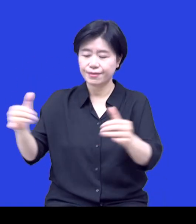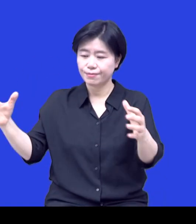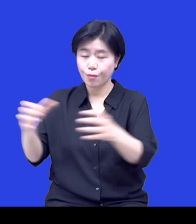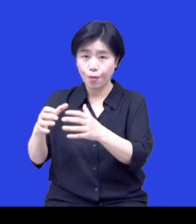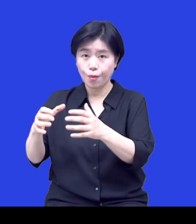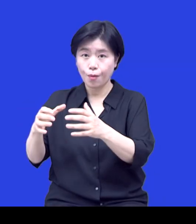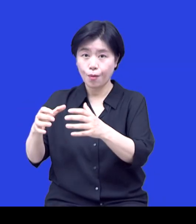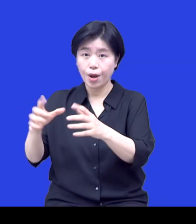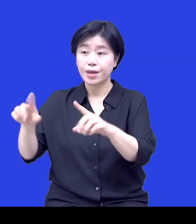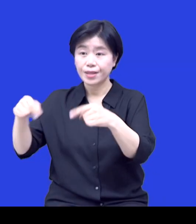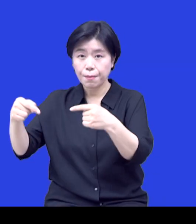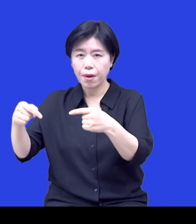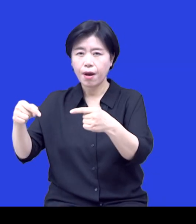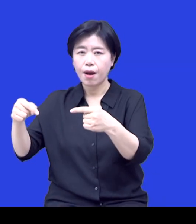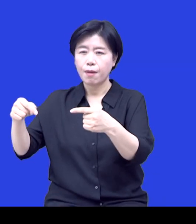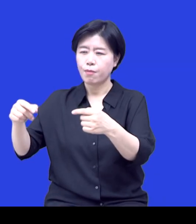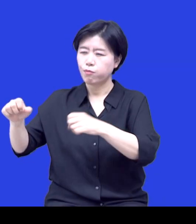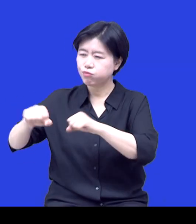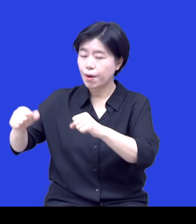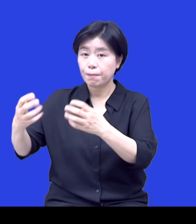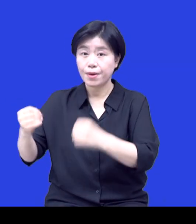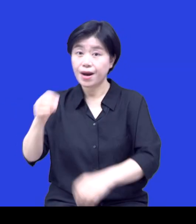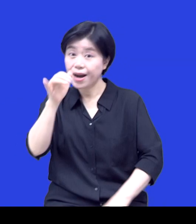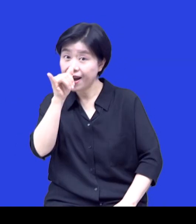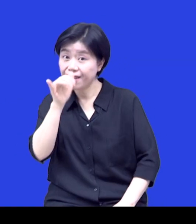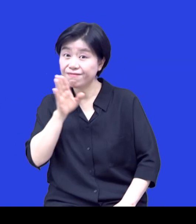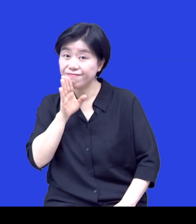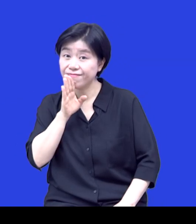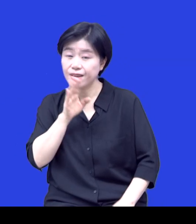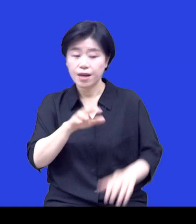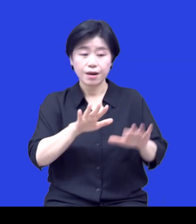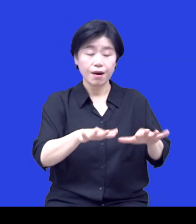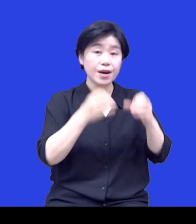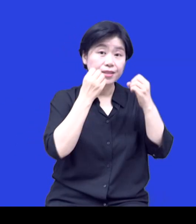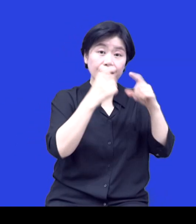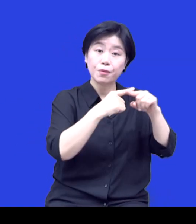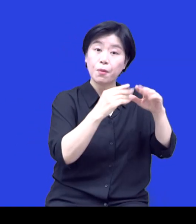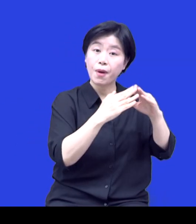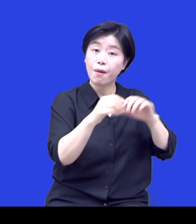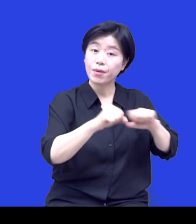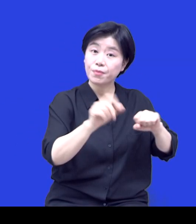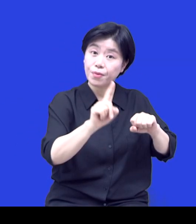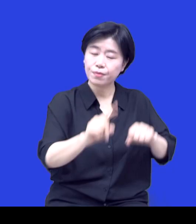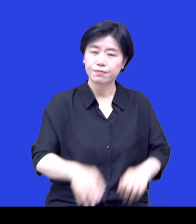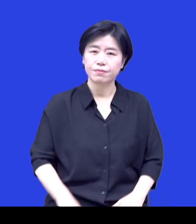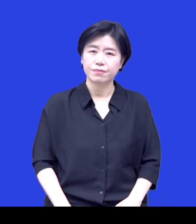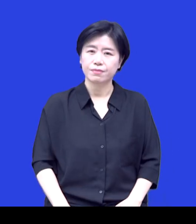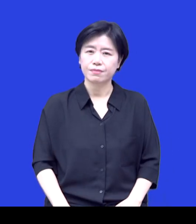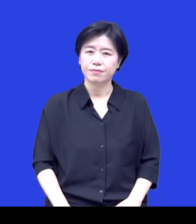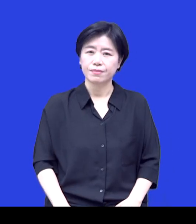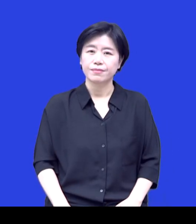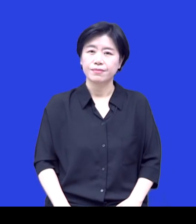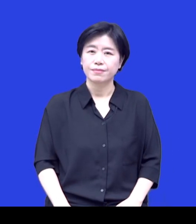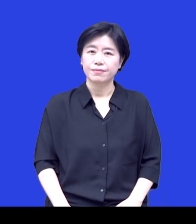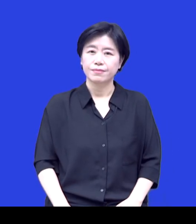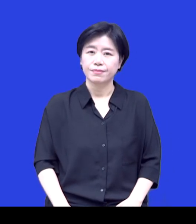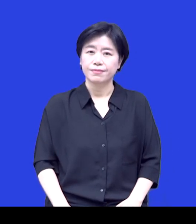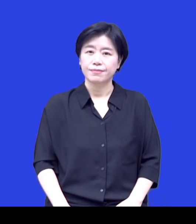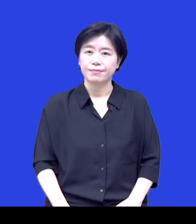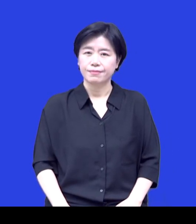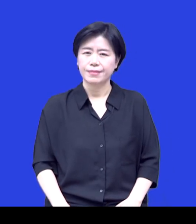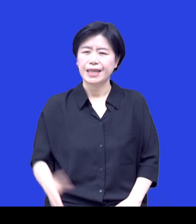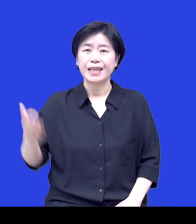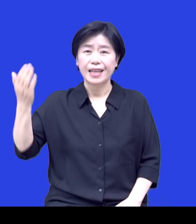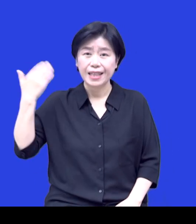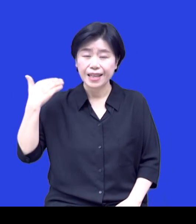바뀌던가요? 네, 그렇죠. 일단은 그런 분들이 많이 없었고 그래서 그러니까 하 목사님이 세워주셔서 이제